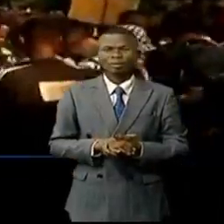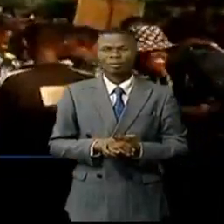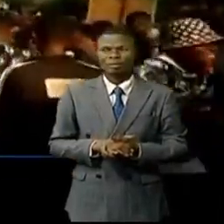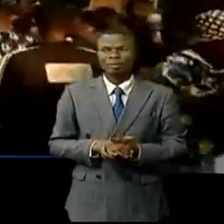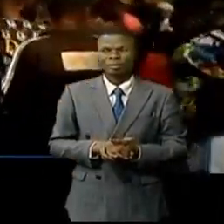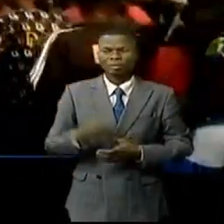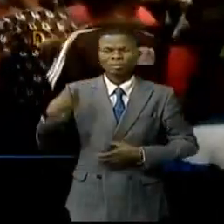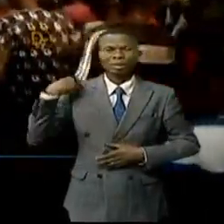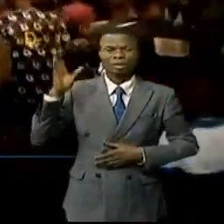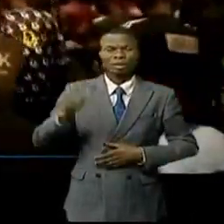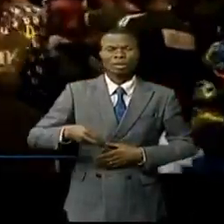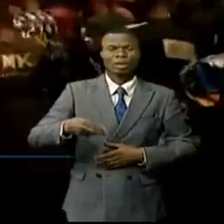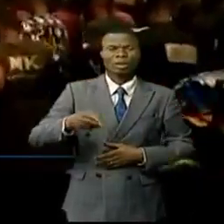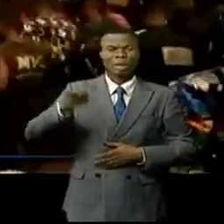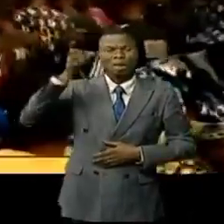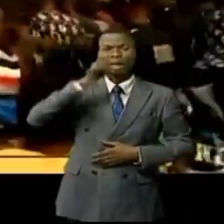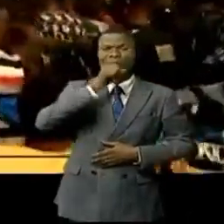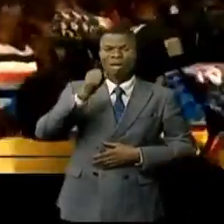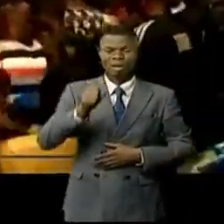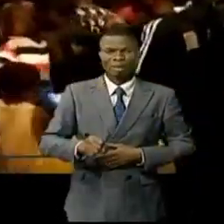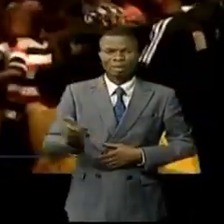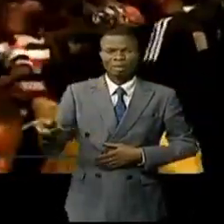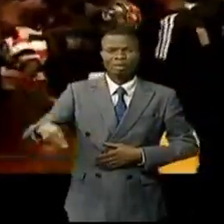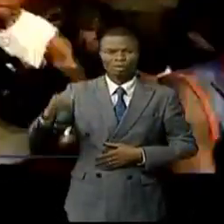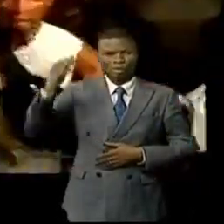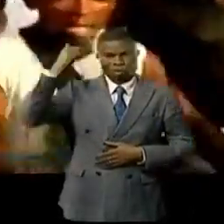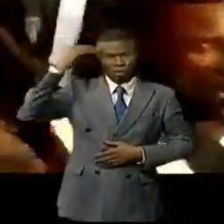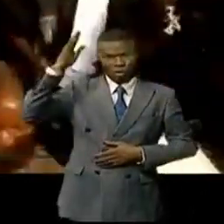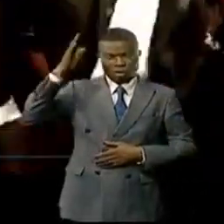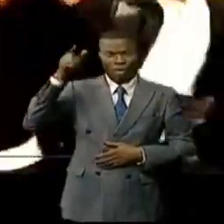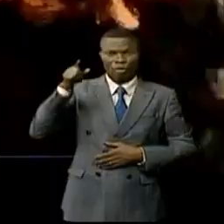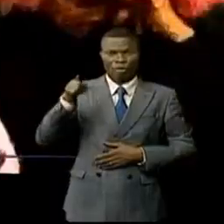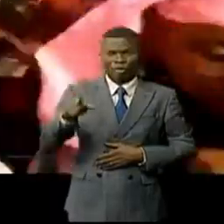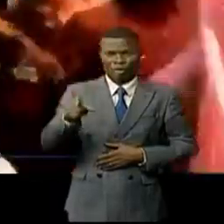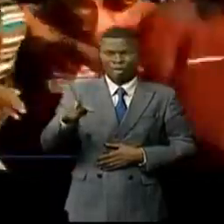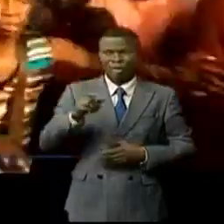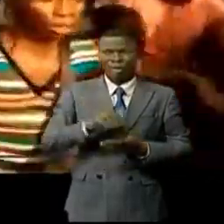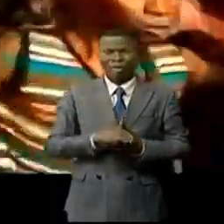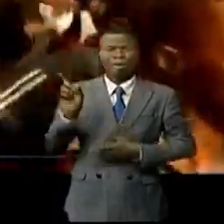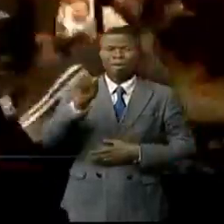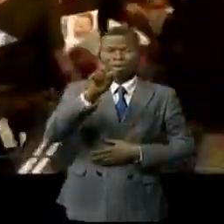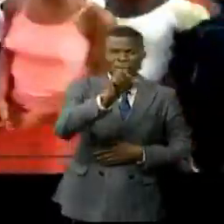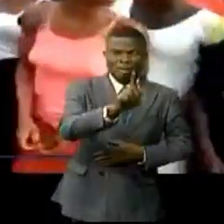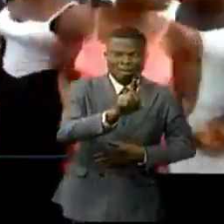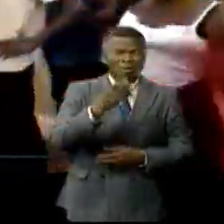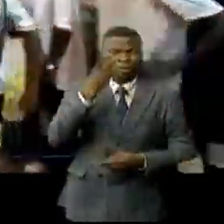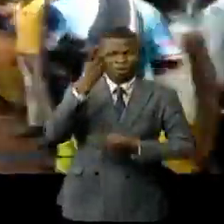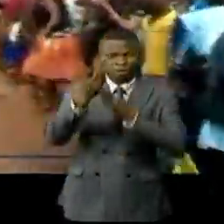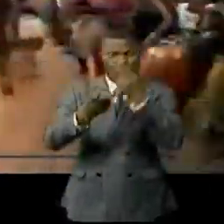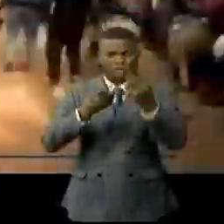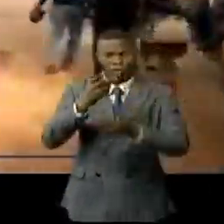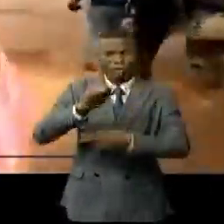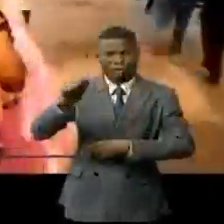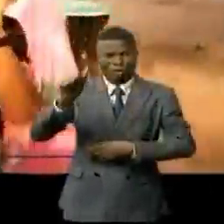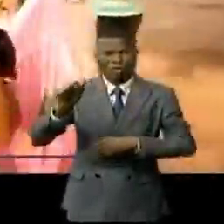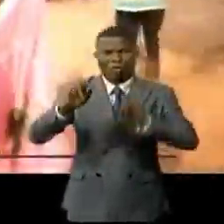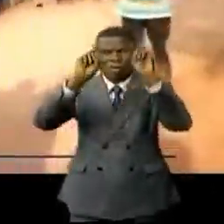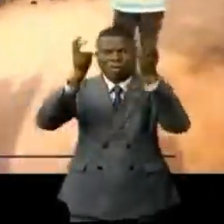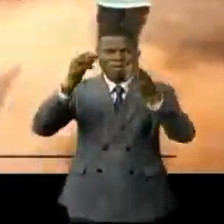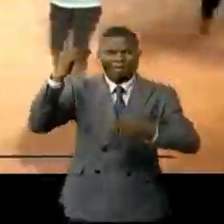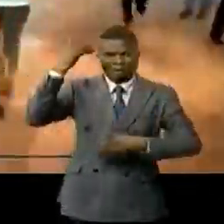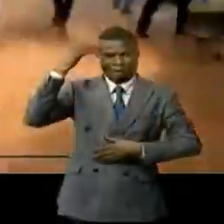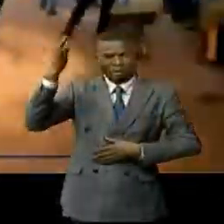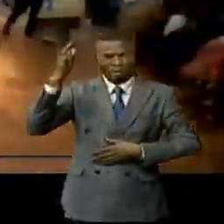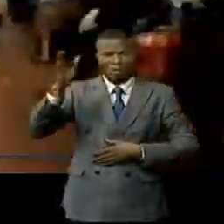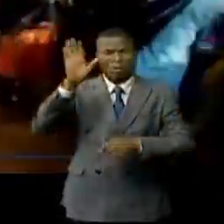Le gouverneur honoraire de l'ex-province de l'Équateur, Jean-Claude Baïndé, s'est rendu en visite privée à Mbandaka. La